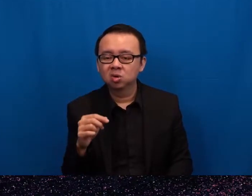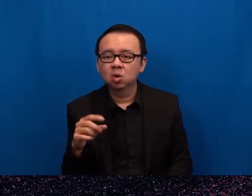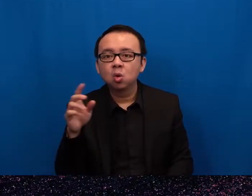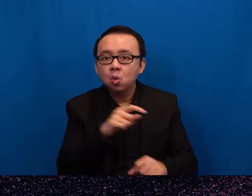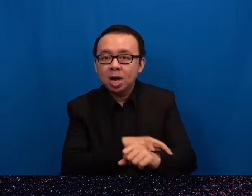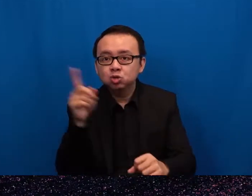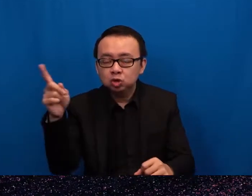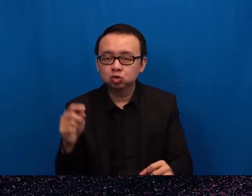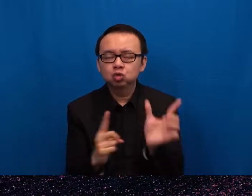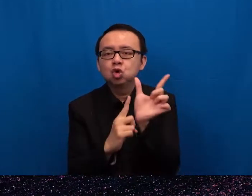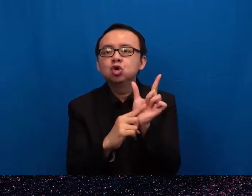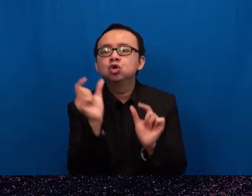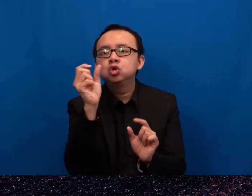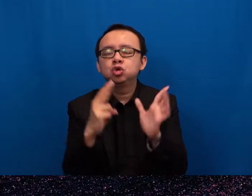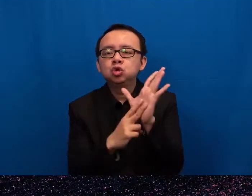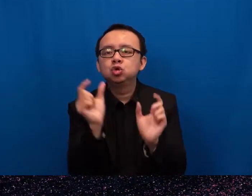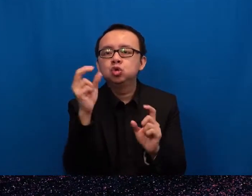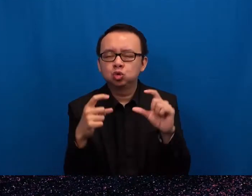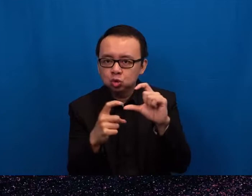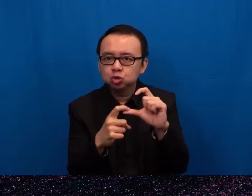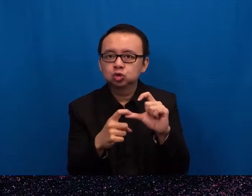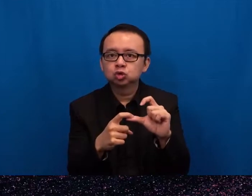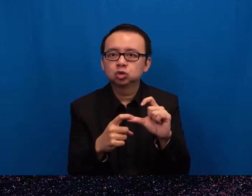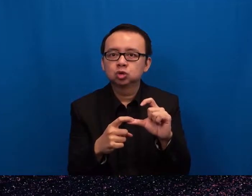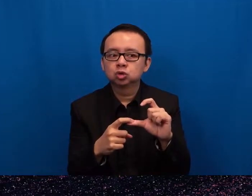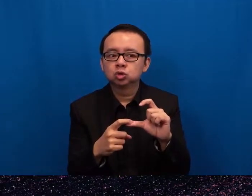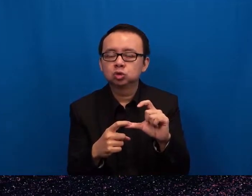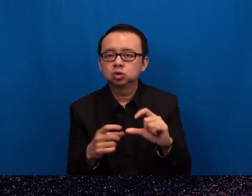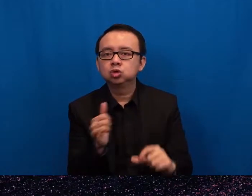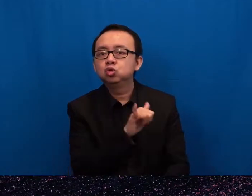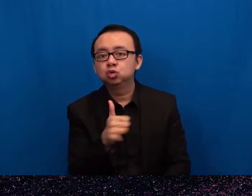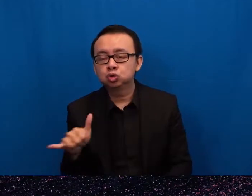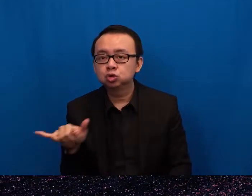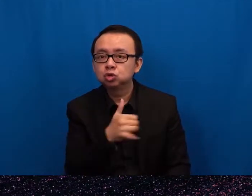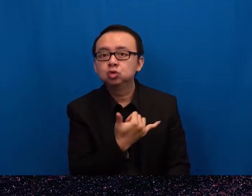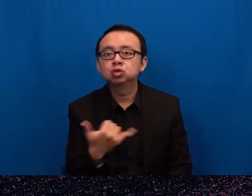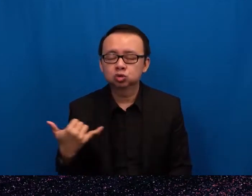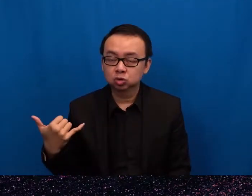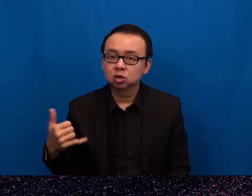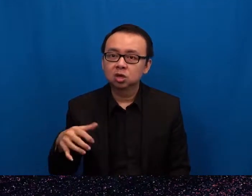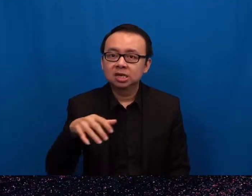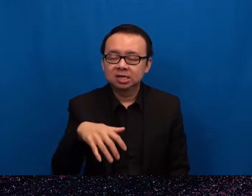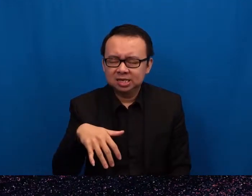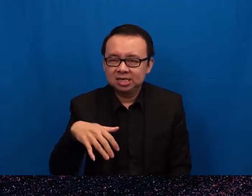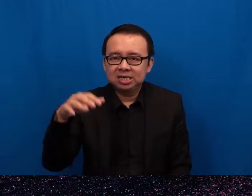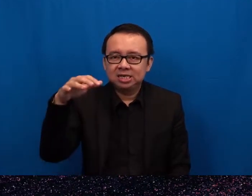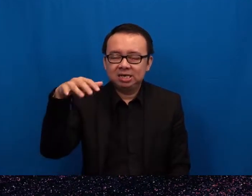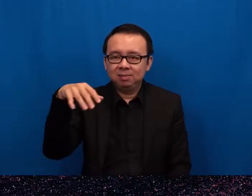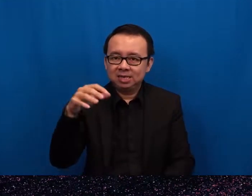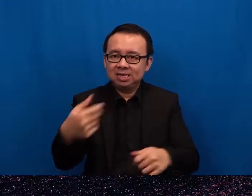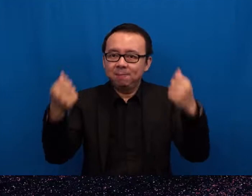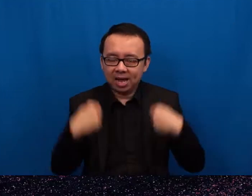Ya kan? When God sent Jonah, Jonah refused. He didn't send Joseph.